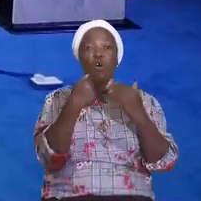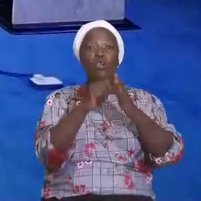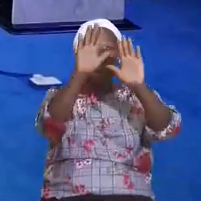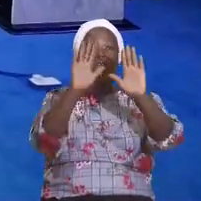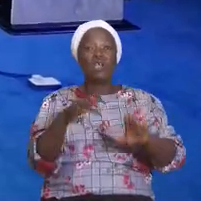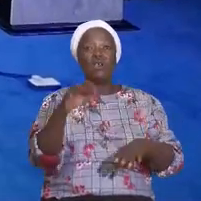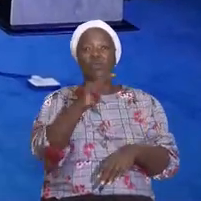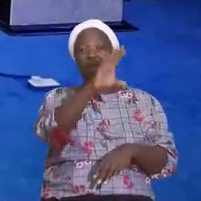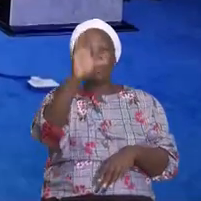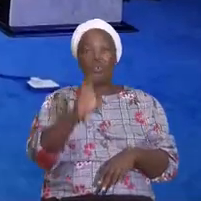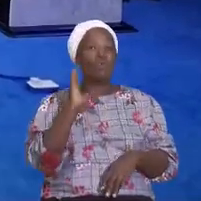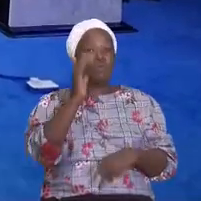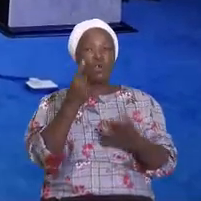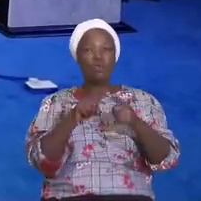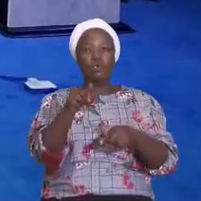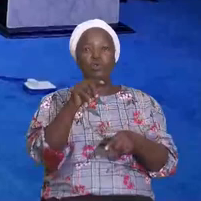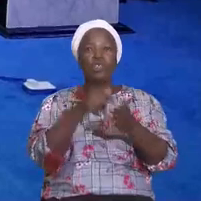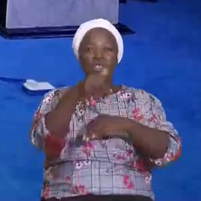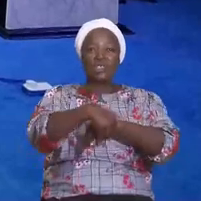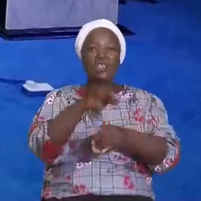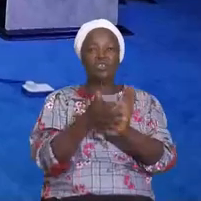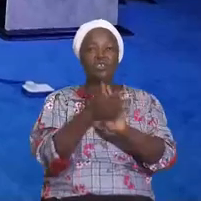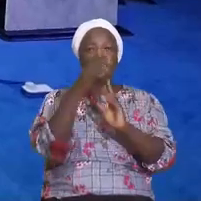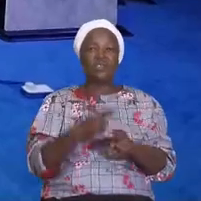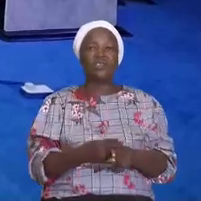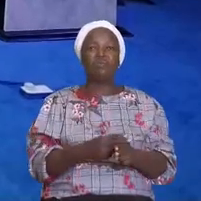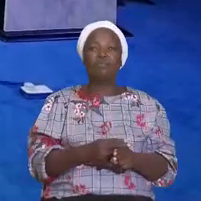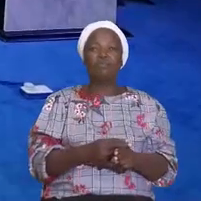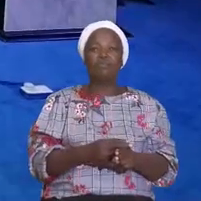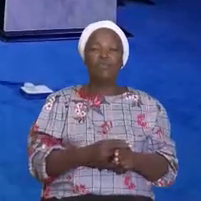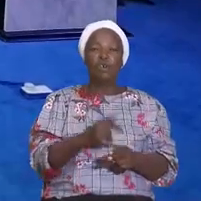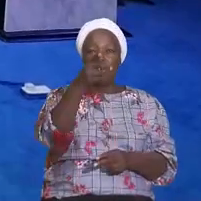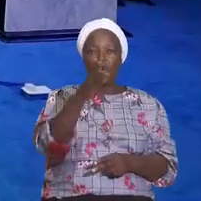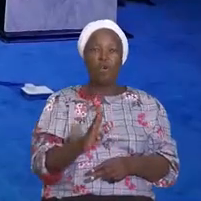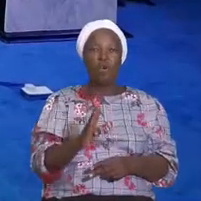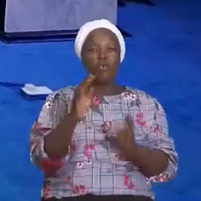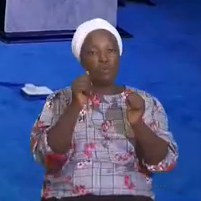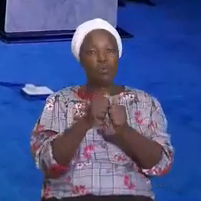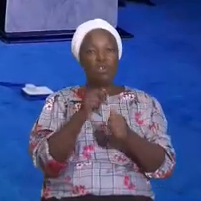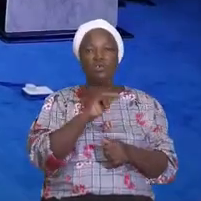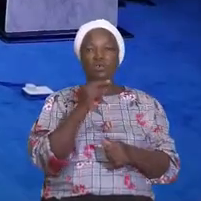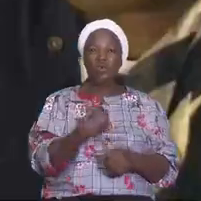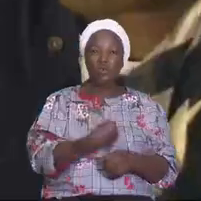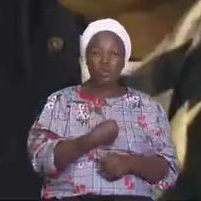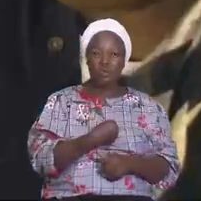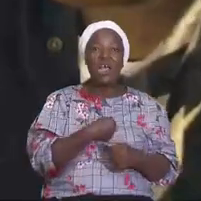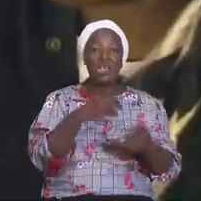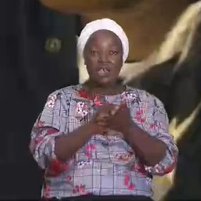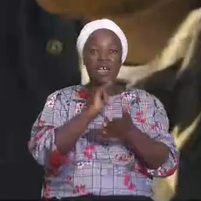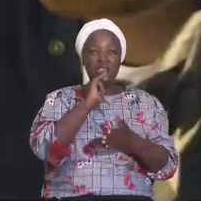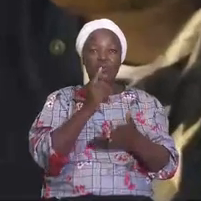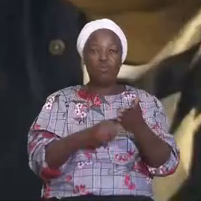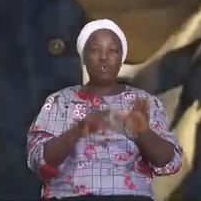du calvaire, toutes les bénédictions de la croix, toutes les merveilles de la croix viendront dans ta vie ce soir au nom